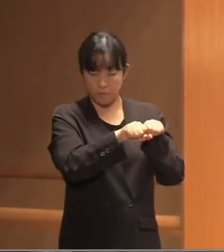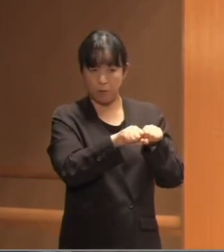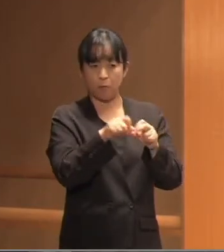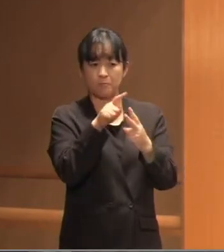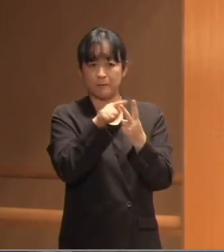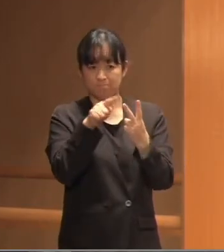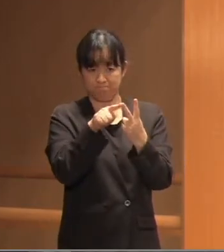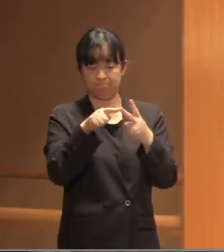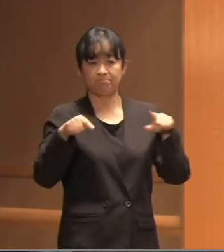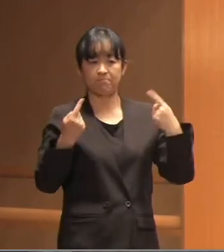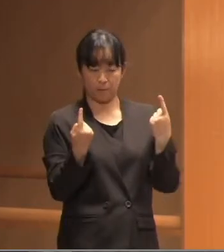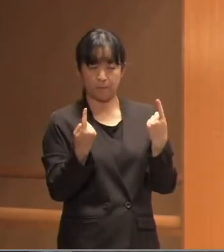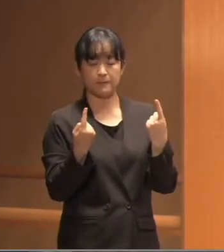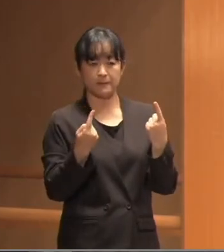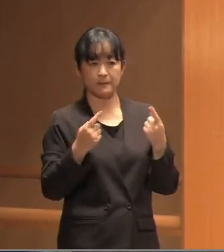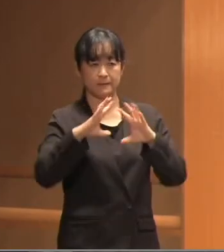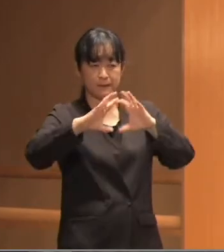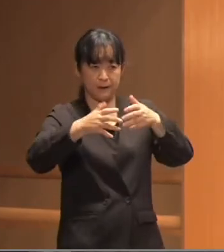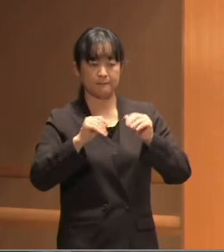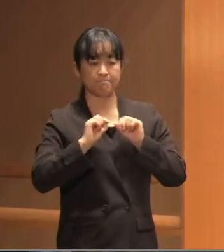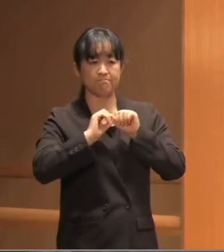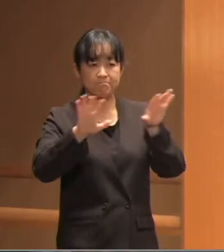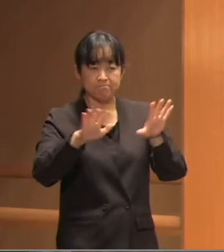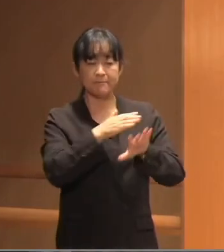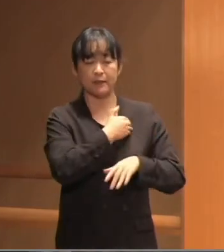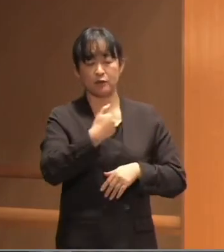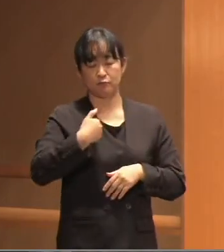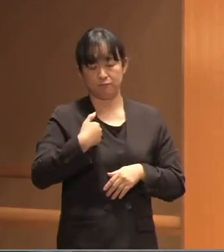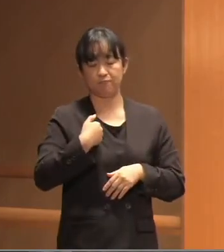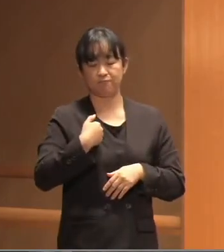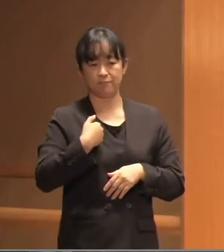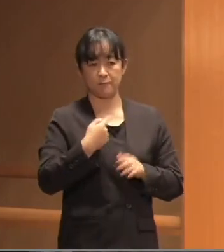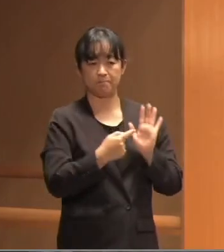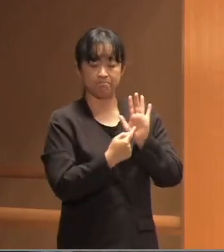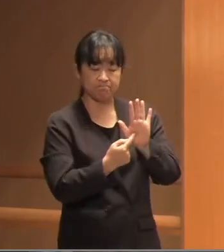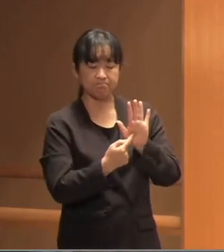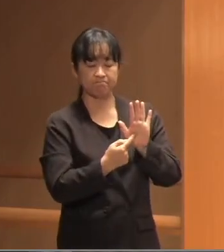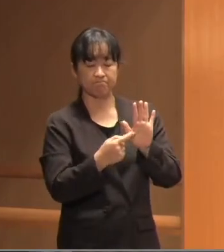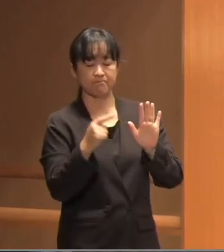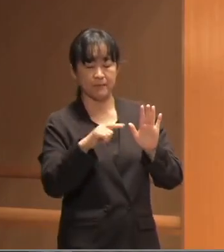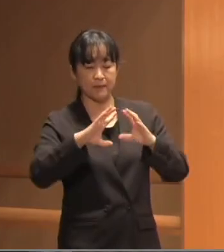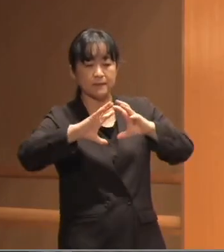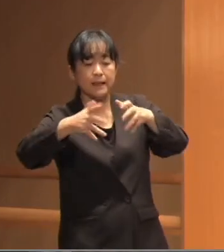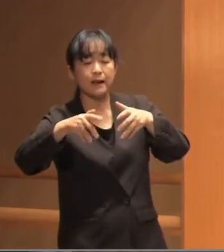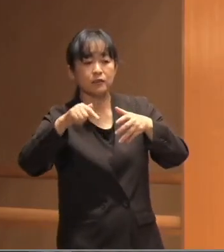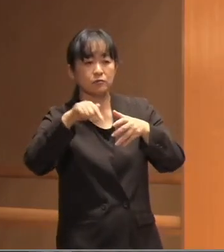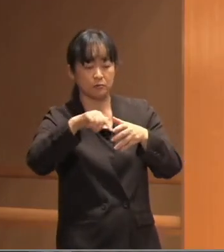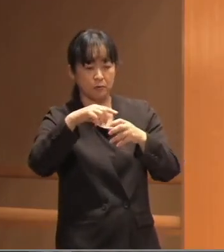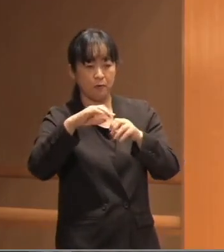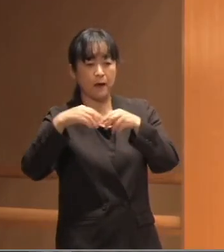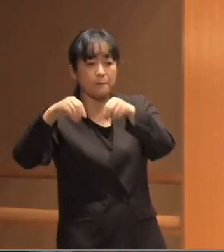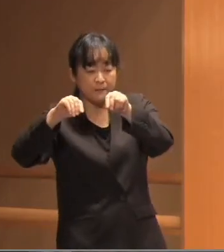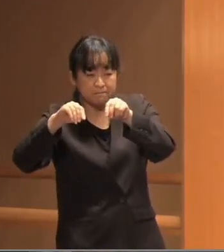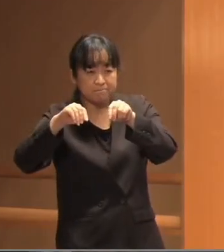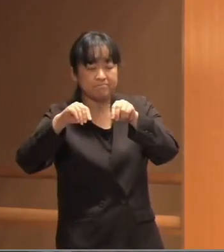しできましたことが、世界中の方に紙、そして豊